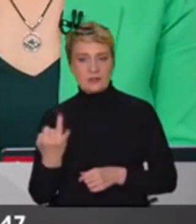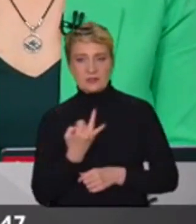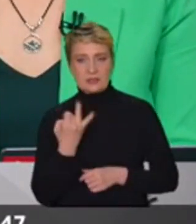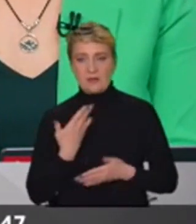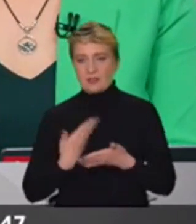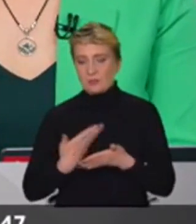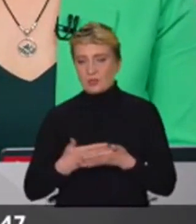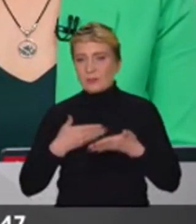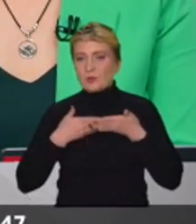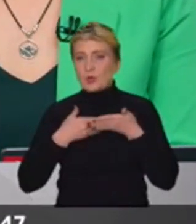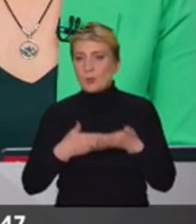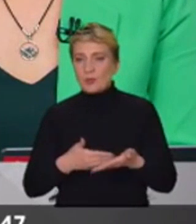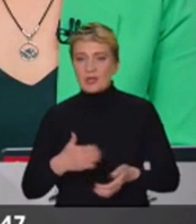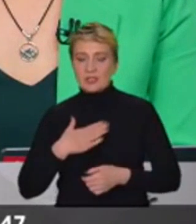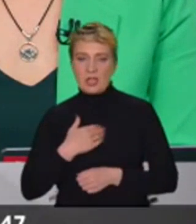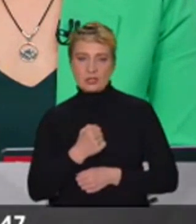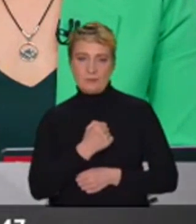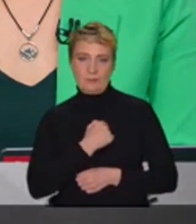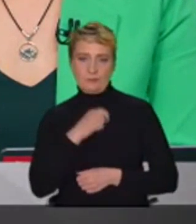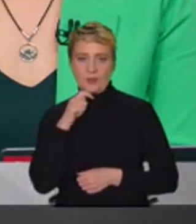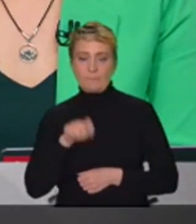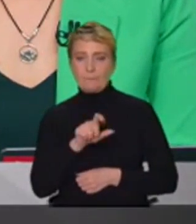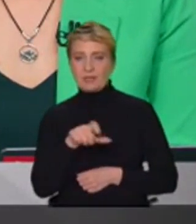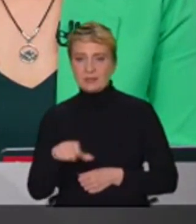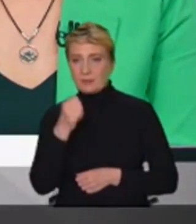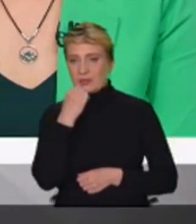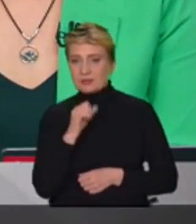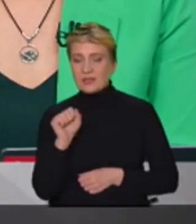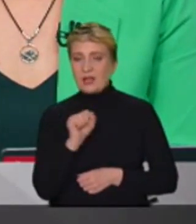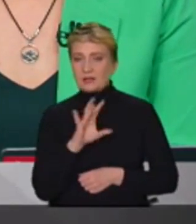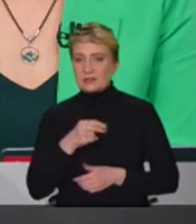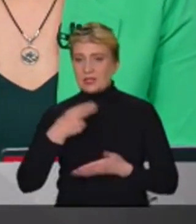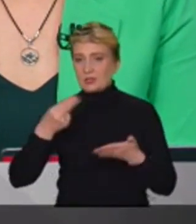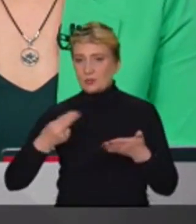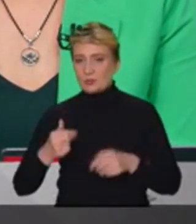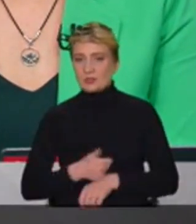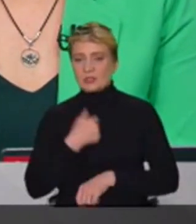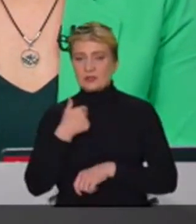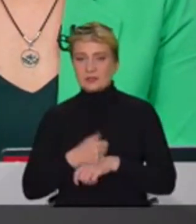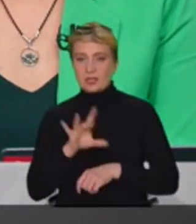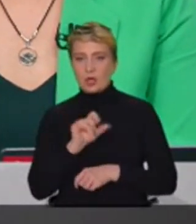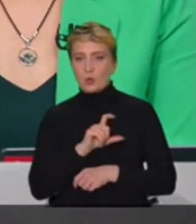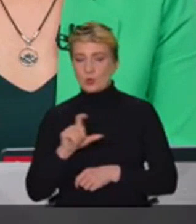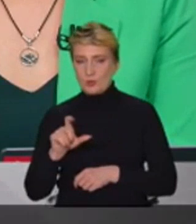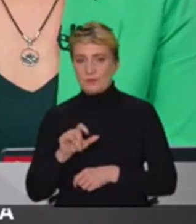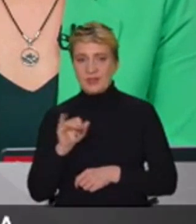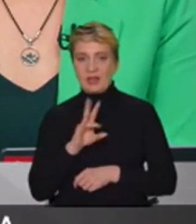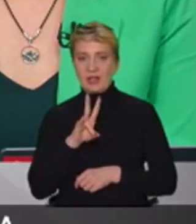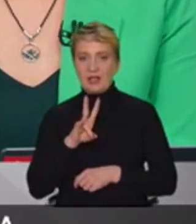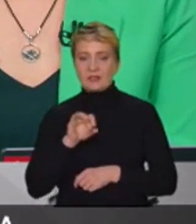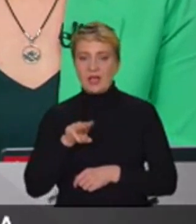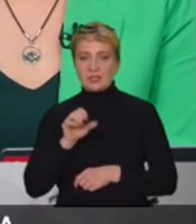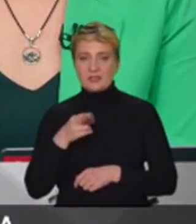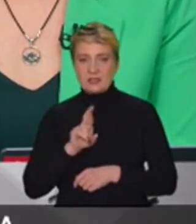спосіб допомагати нашим бійцям. Дякуємо вам за це. Анастасія, художниця, засновниця руху Тор OnlyFans, і Настя,